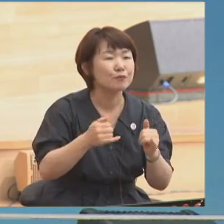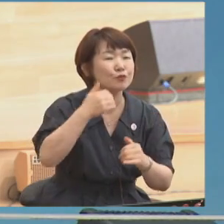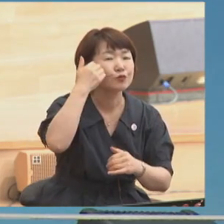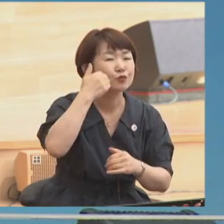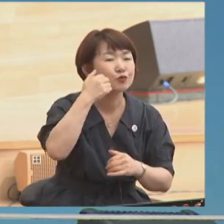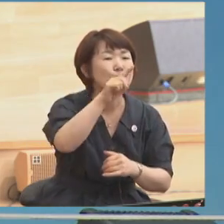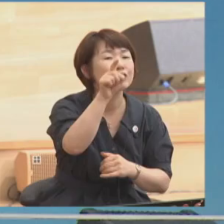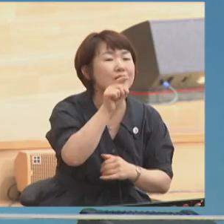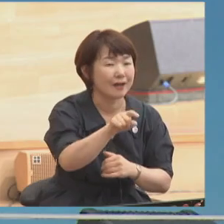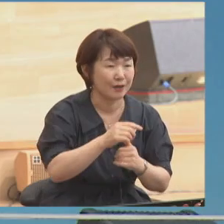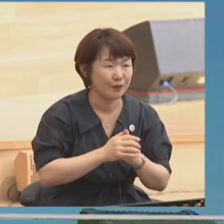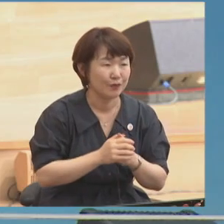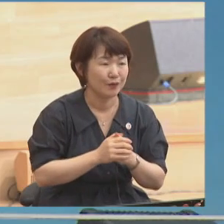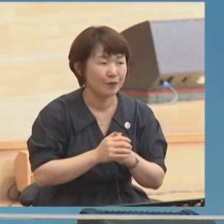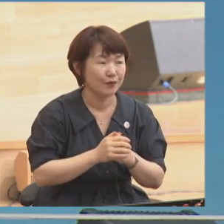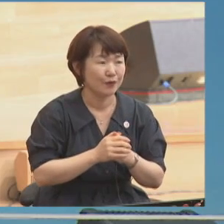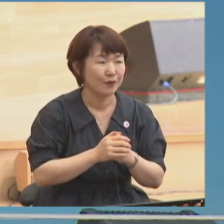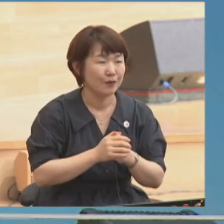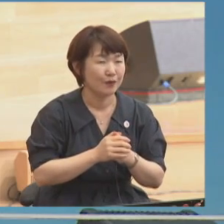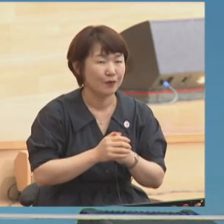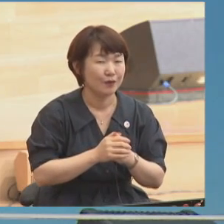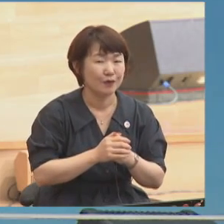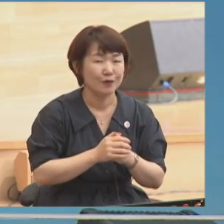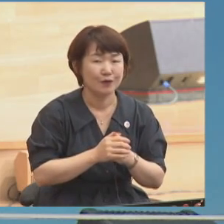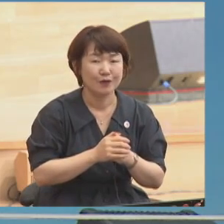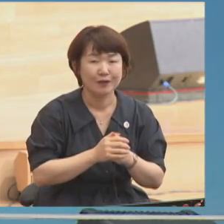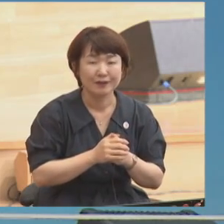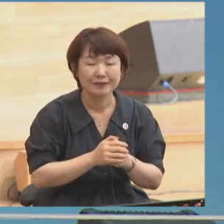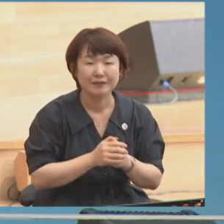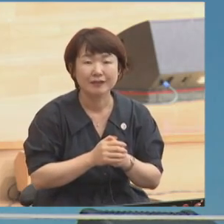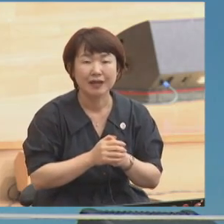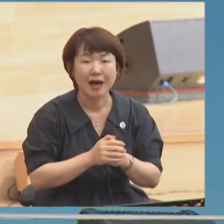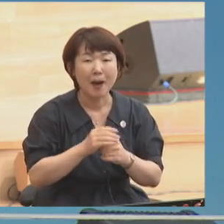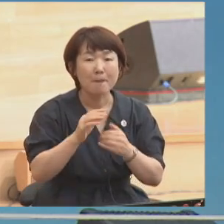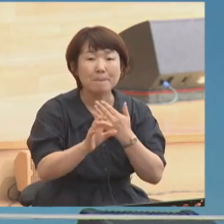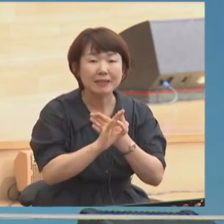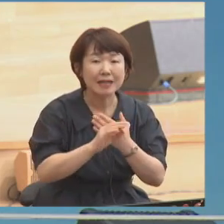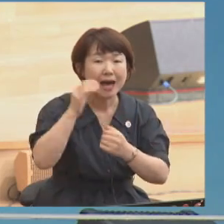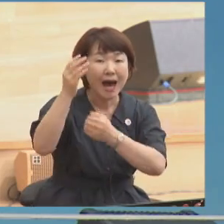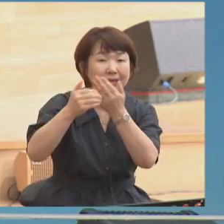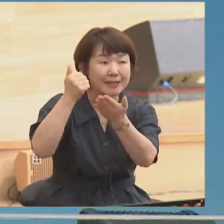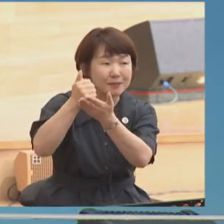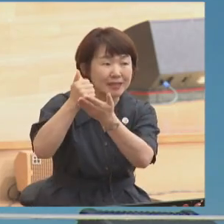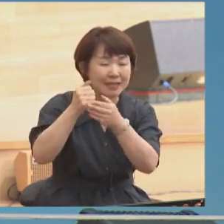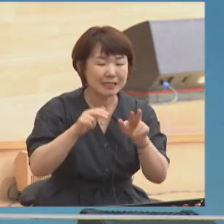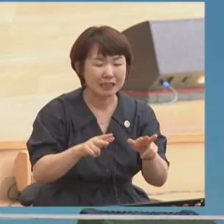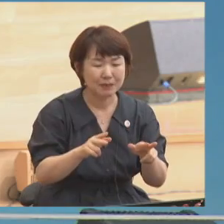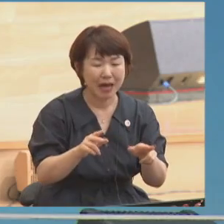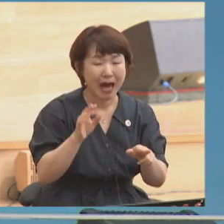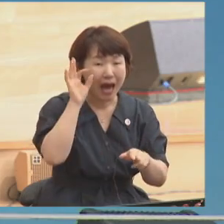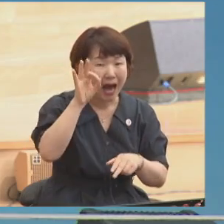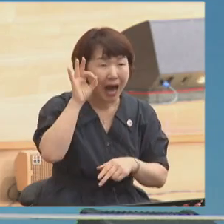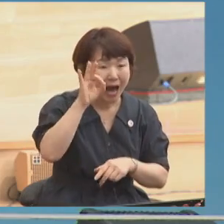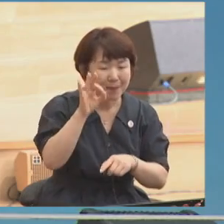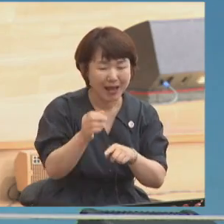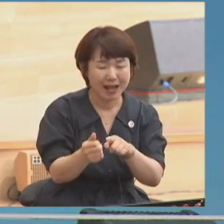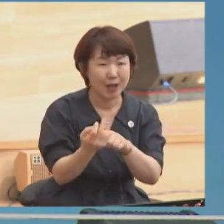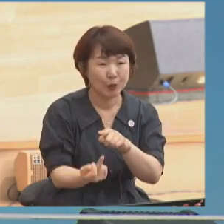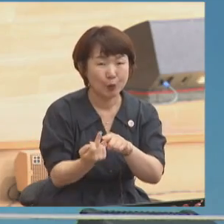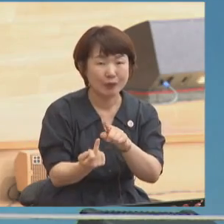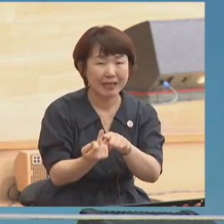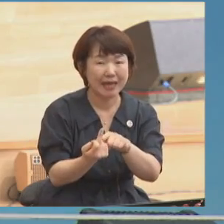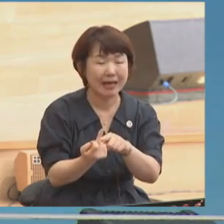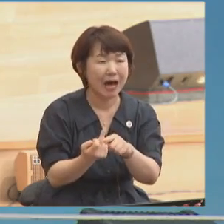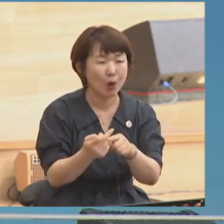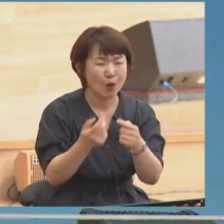정말로 죽이고 싶은 거 누구였을까요? 만일 하나님이 아벨과 같은 그 당시 인간의